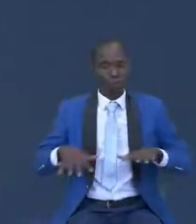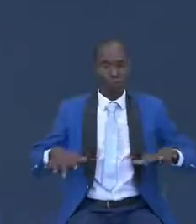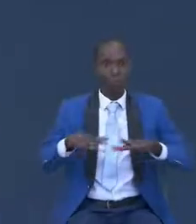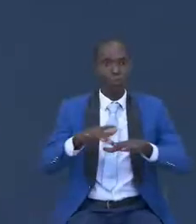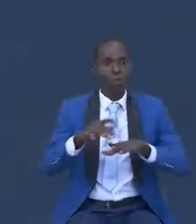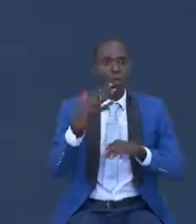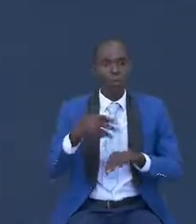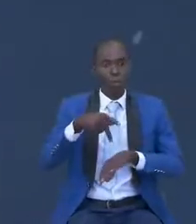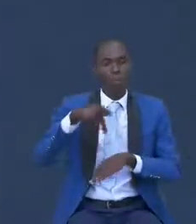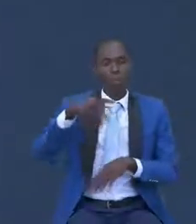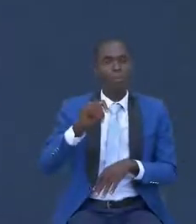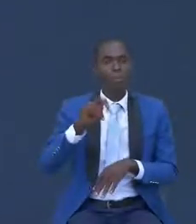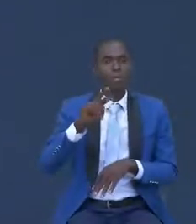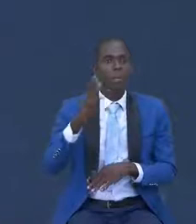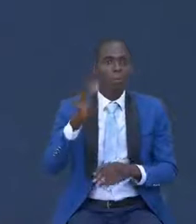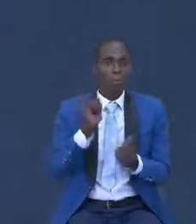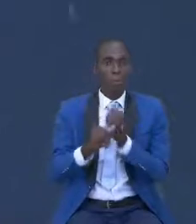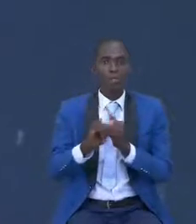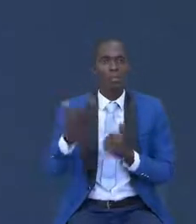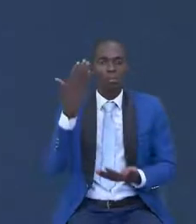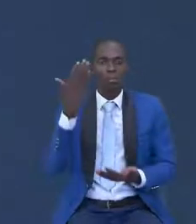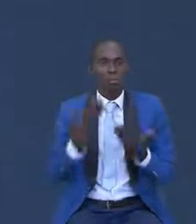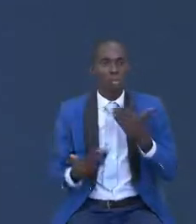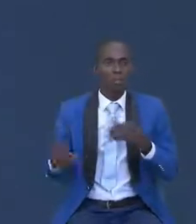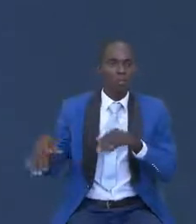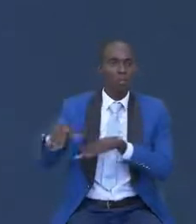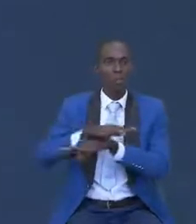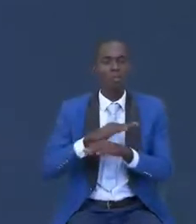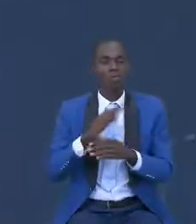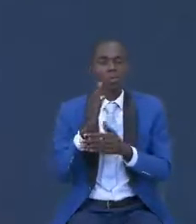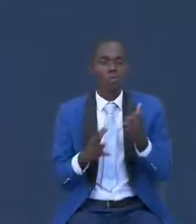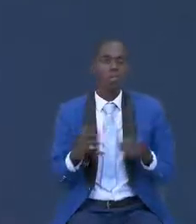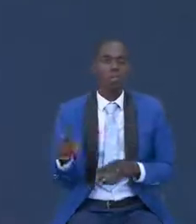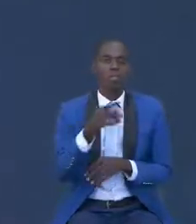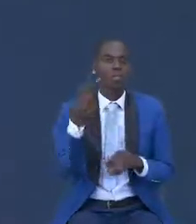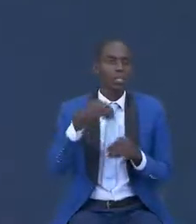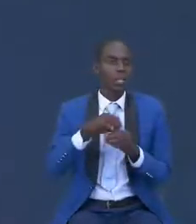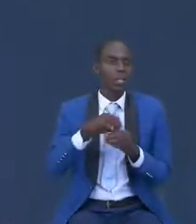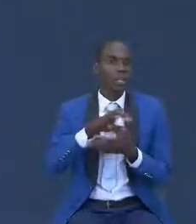son ombre au moins couvrit quelques-uns d'eux. Verset